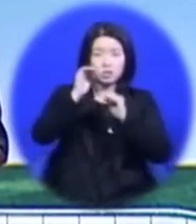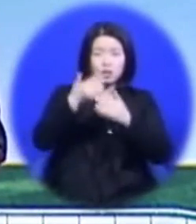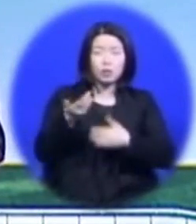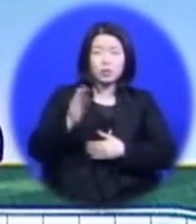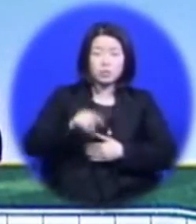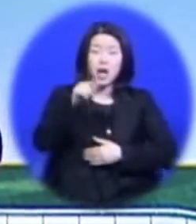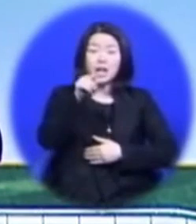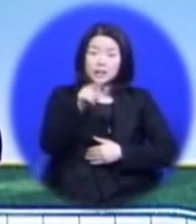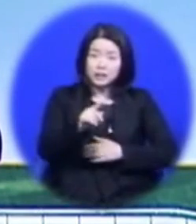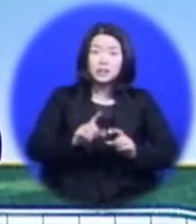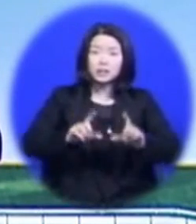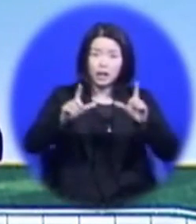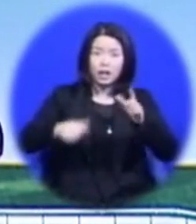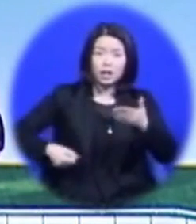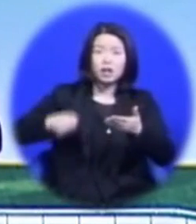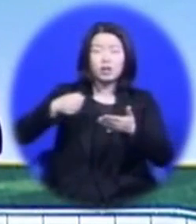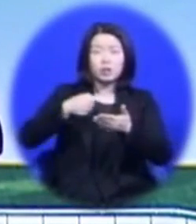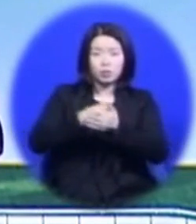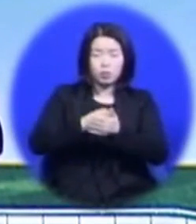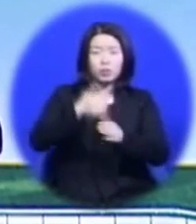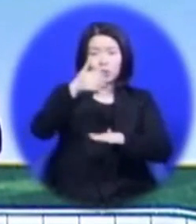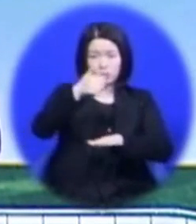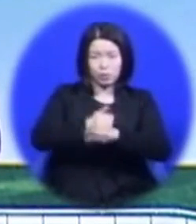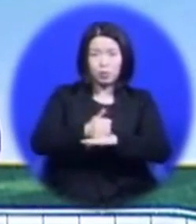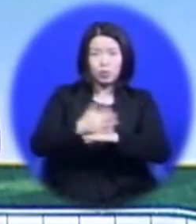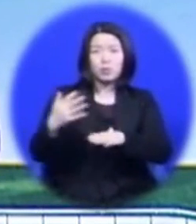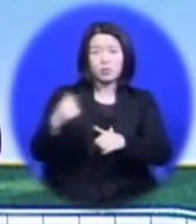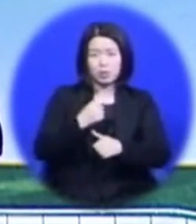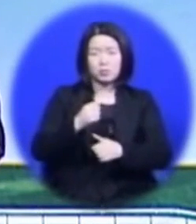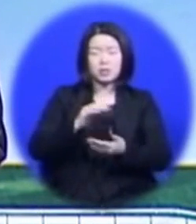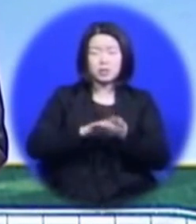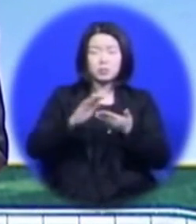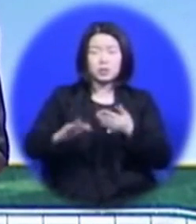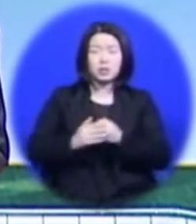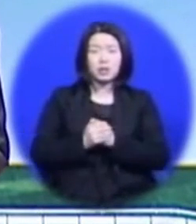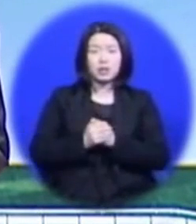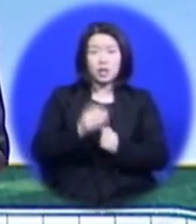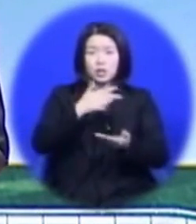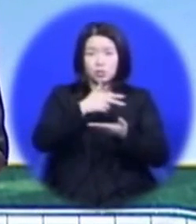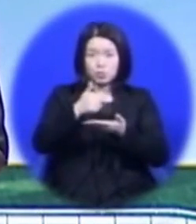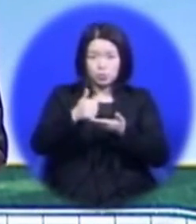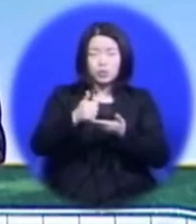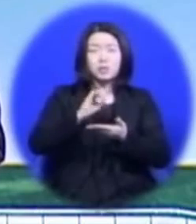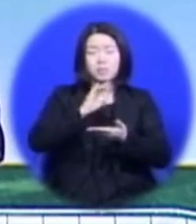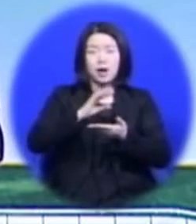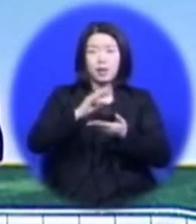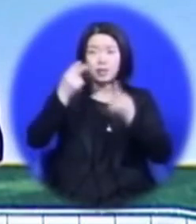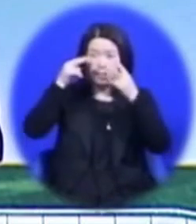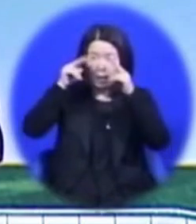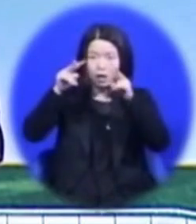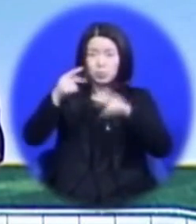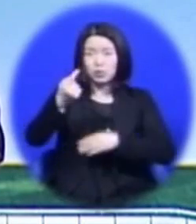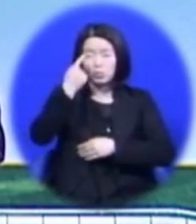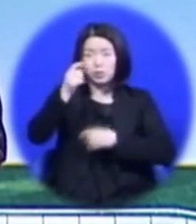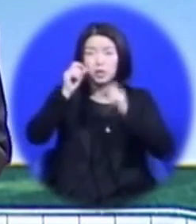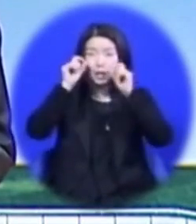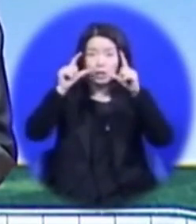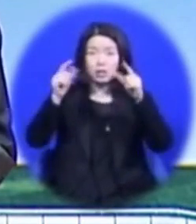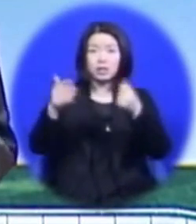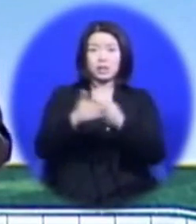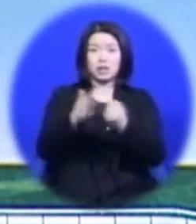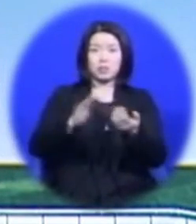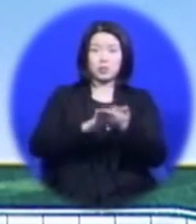그날 결론 삼은 겁니다. 주님만 바라보는 눈이 뜨였기 때문입니다.